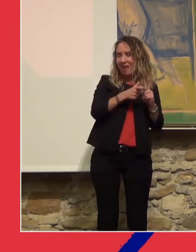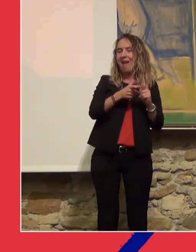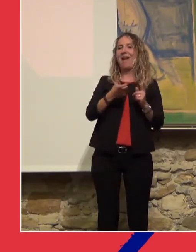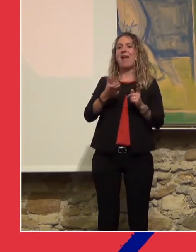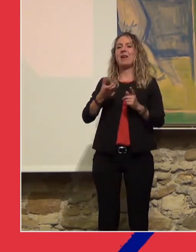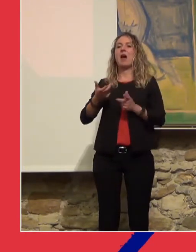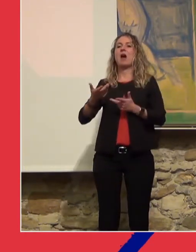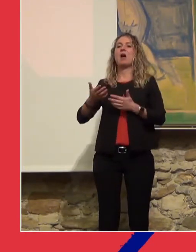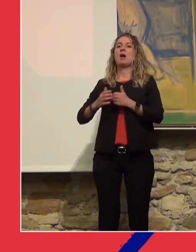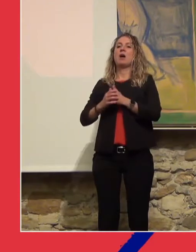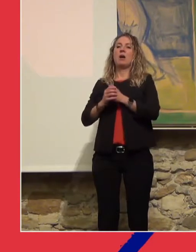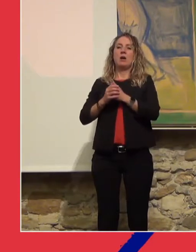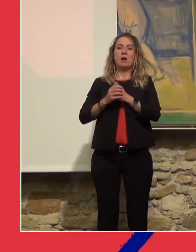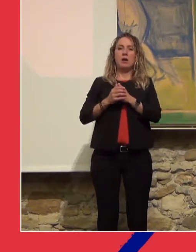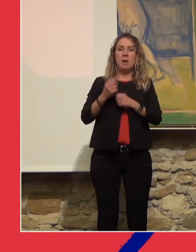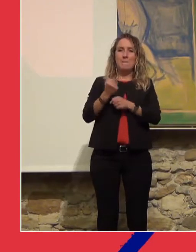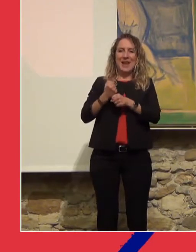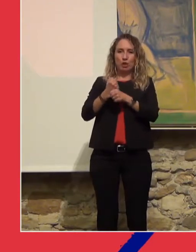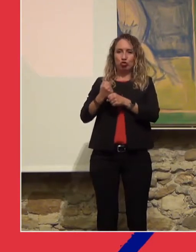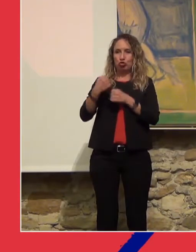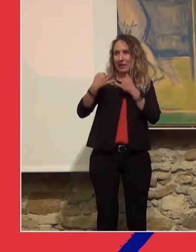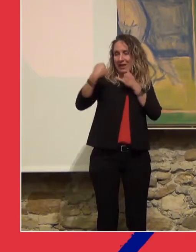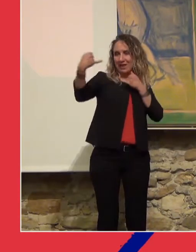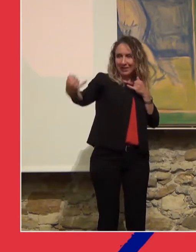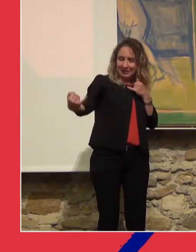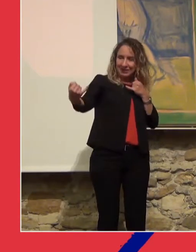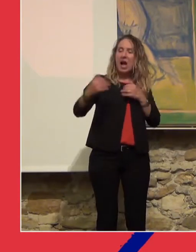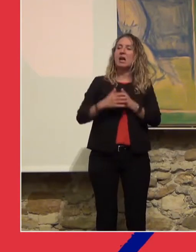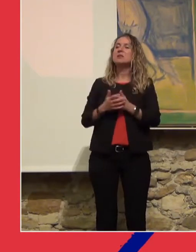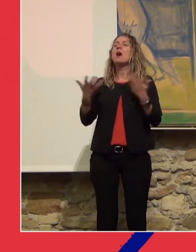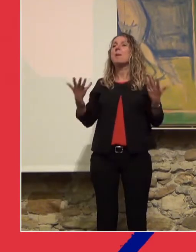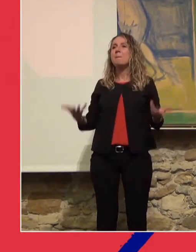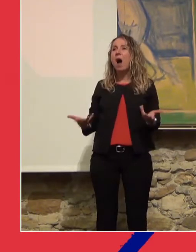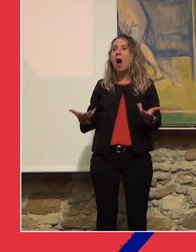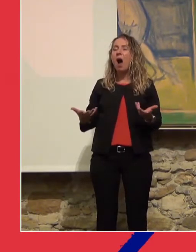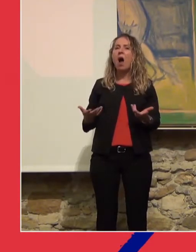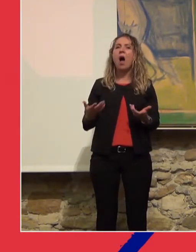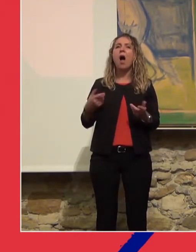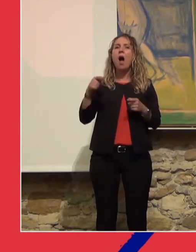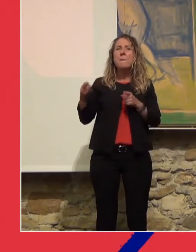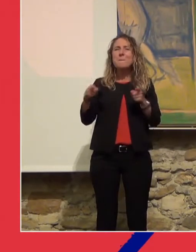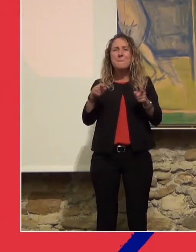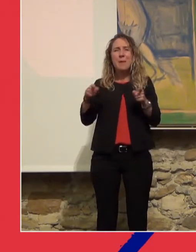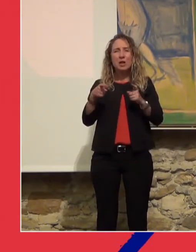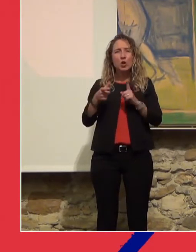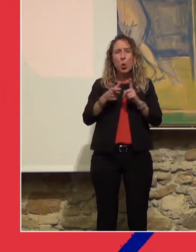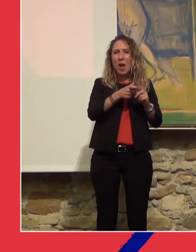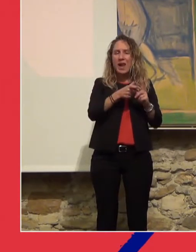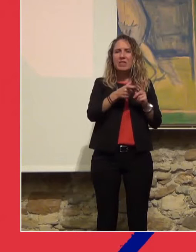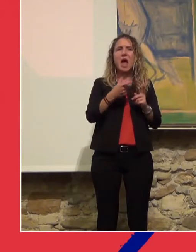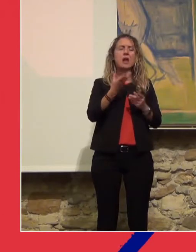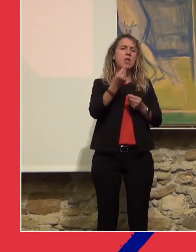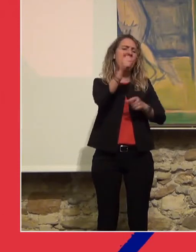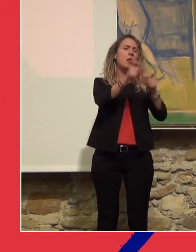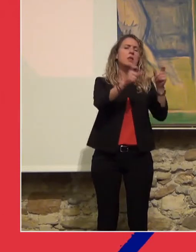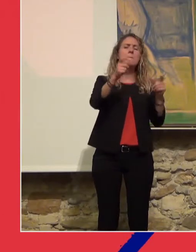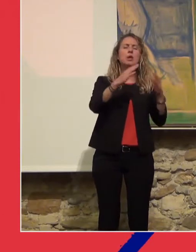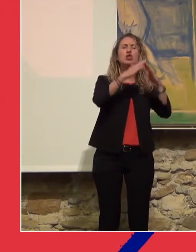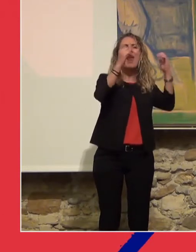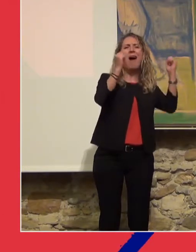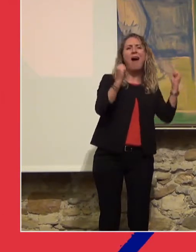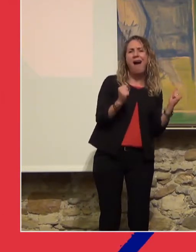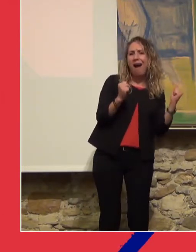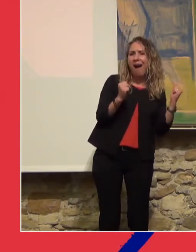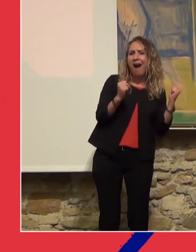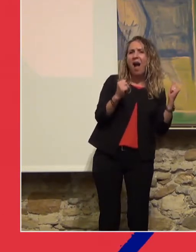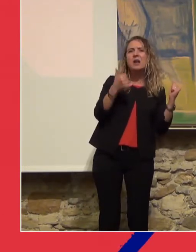contagio quanti ammalati da casa hanno invocato al telefono l'aiuto di un medico o di un infermiere, ricevendo